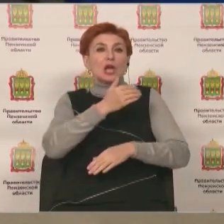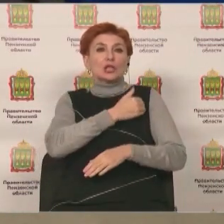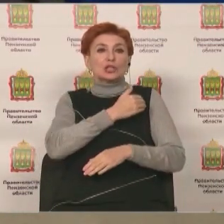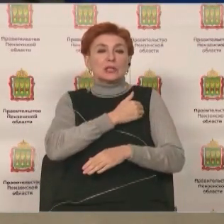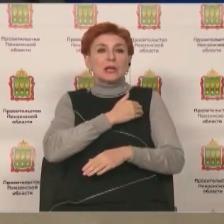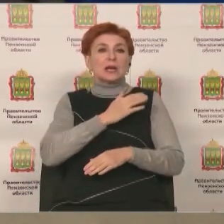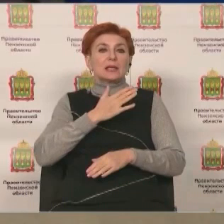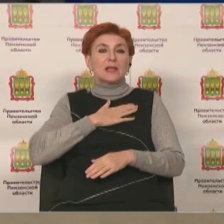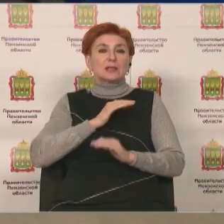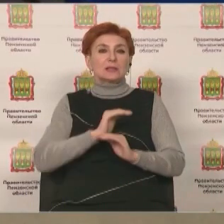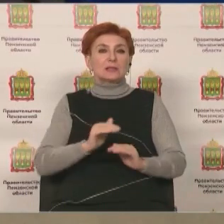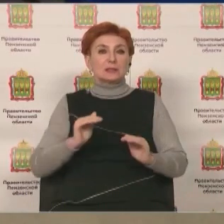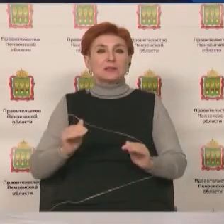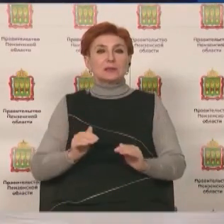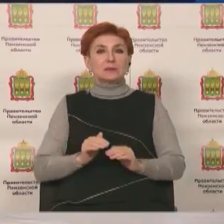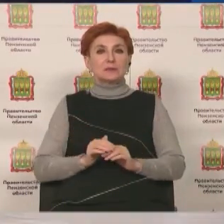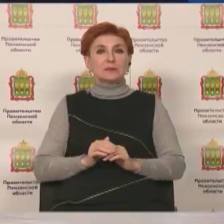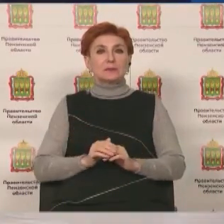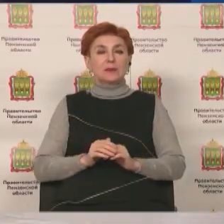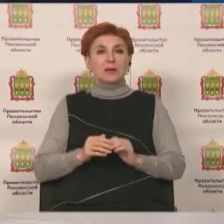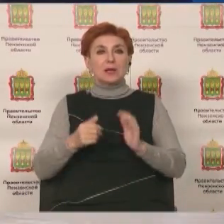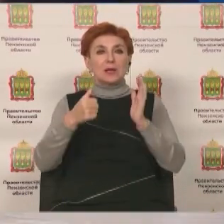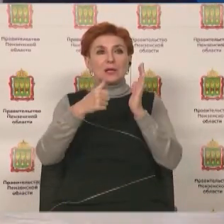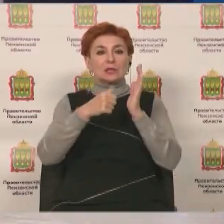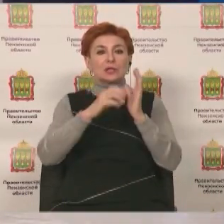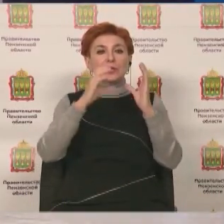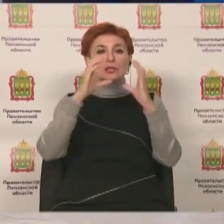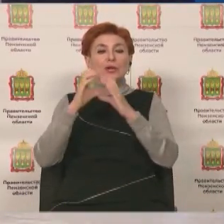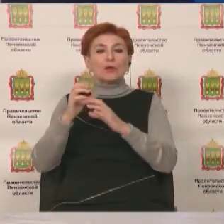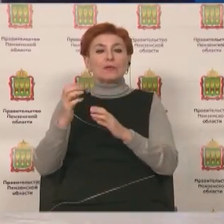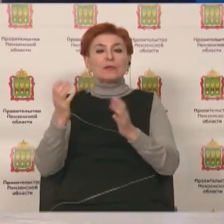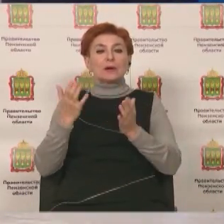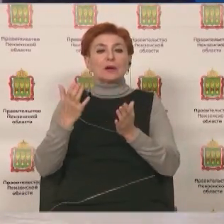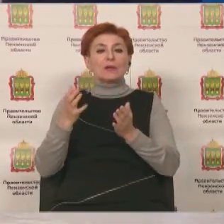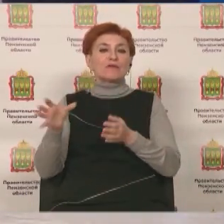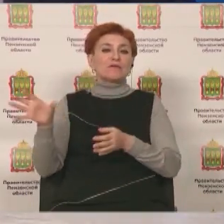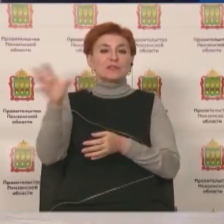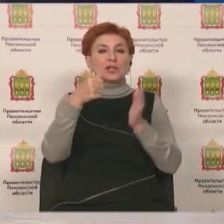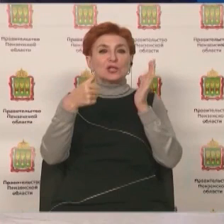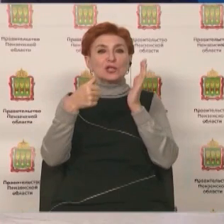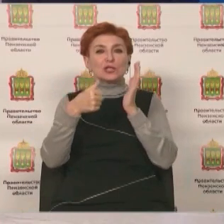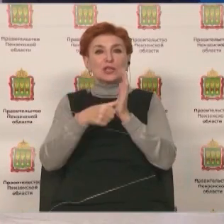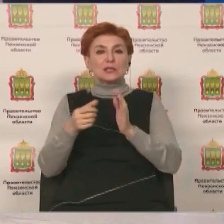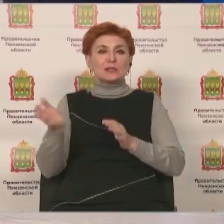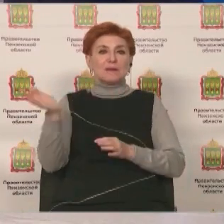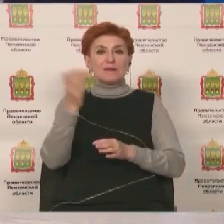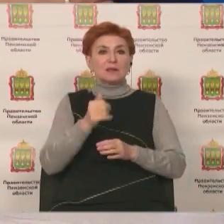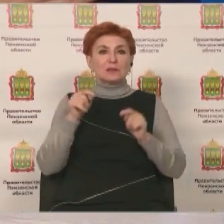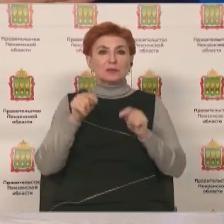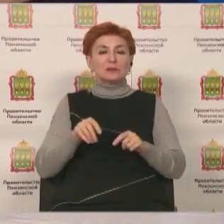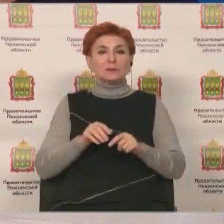желания наших юных жителей Пензенской области. 6 шаров. Какой выбираете? Давайте все 6 сюда. Все? Да.